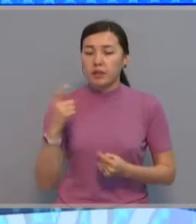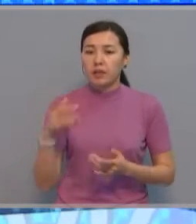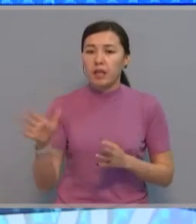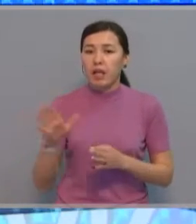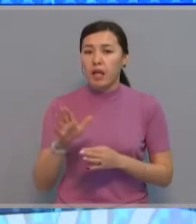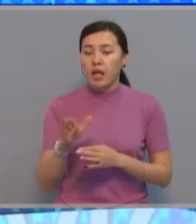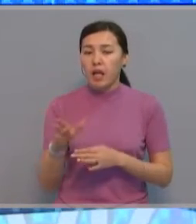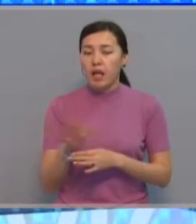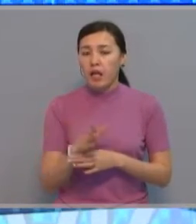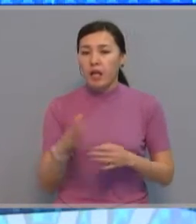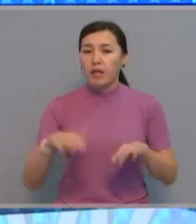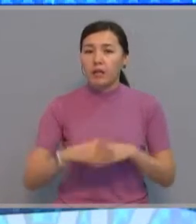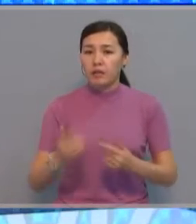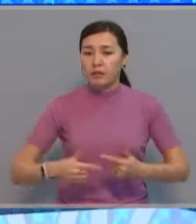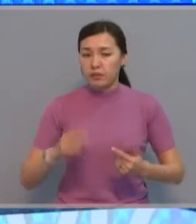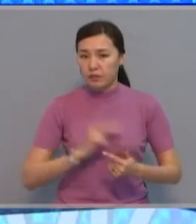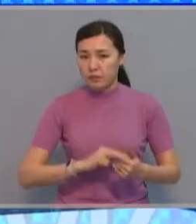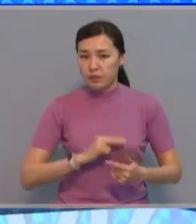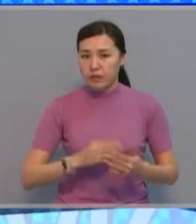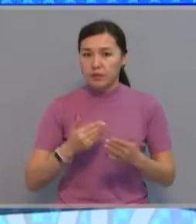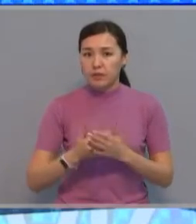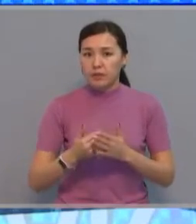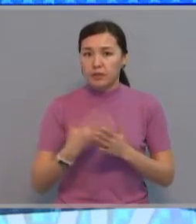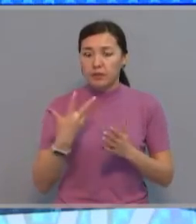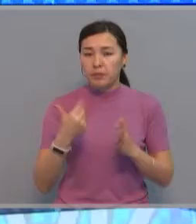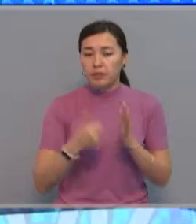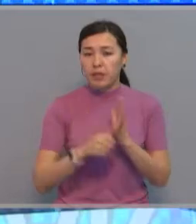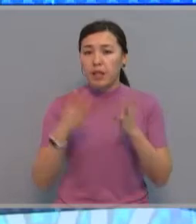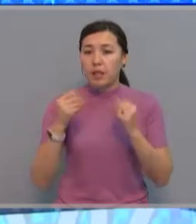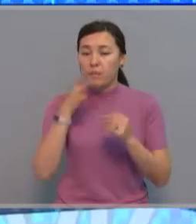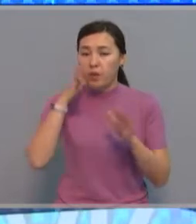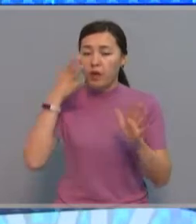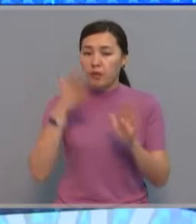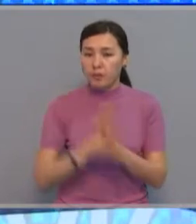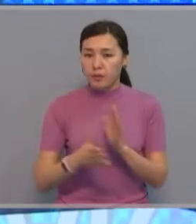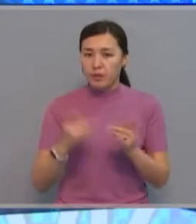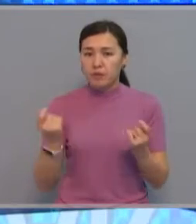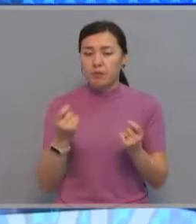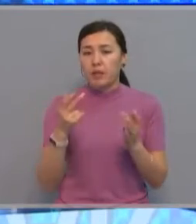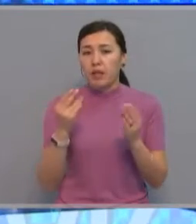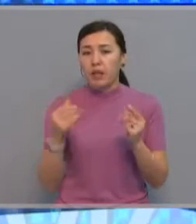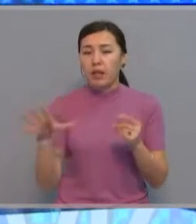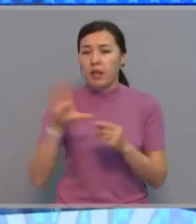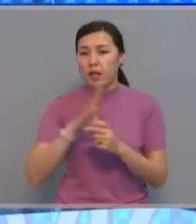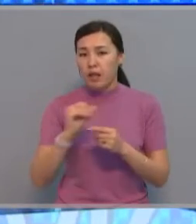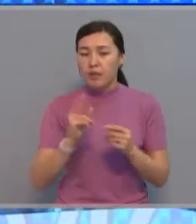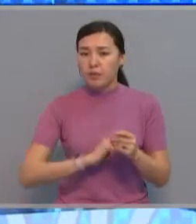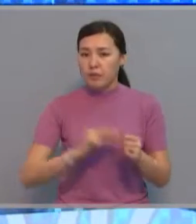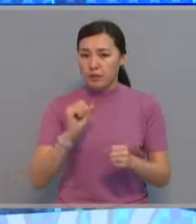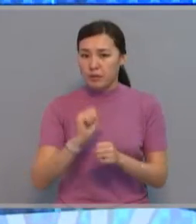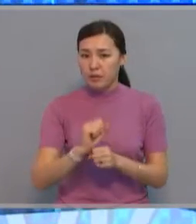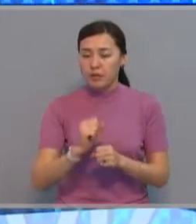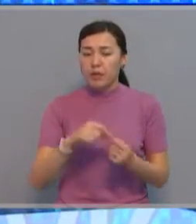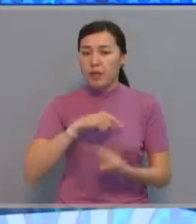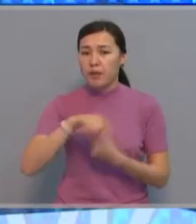жүр. Өйткені оны қайта қалпына келтіру үшін шамамен 5-6 күн уақыт кетеді. Арзымаған ақша үшін барлық ісі тоқтап